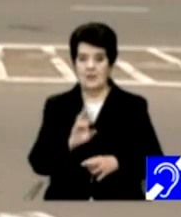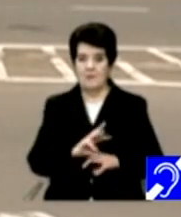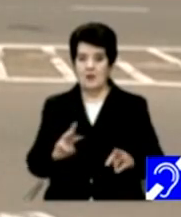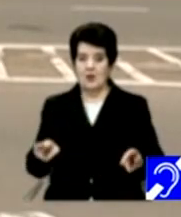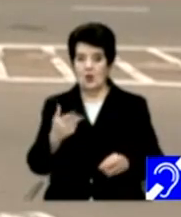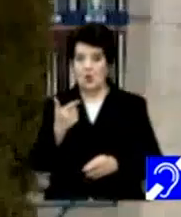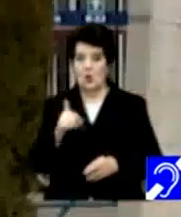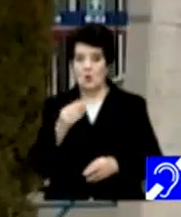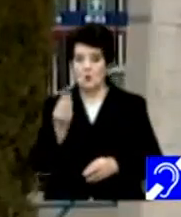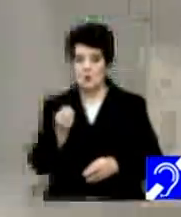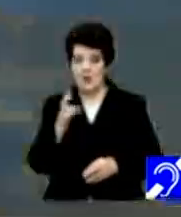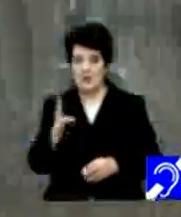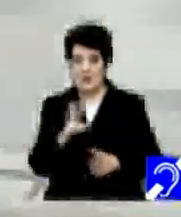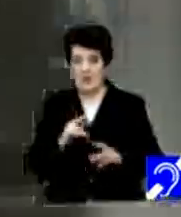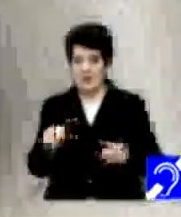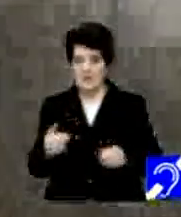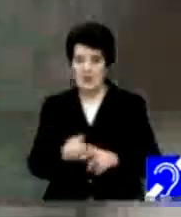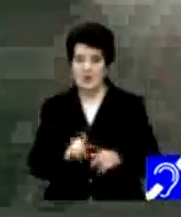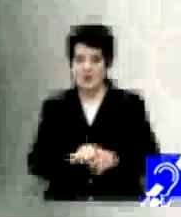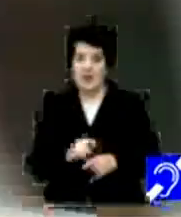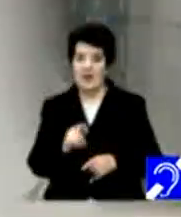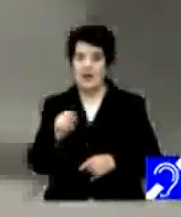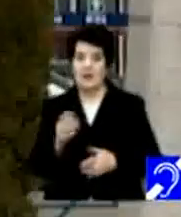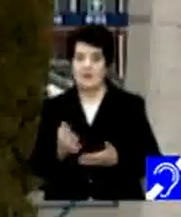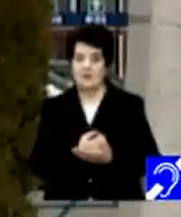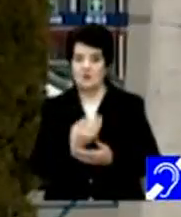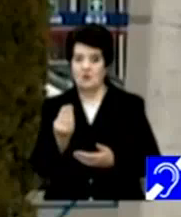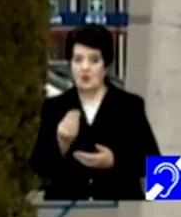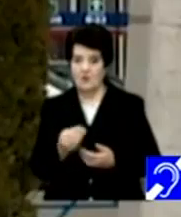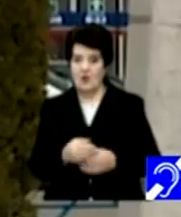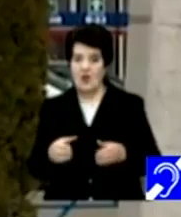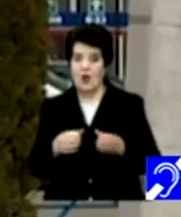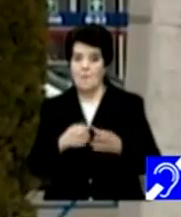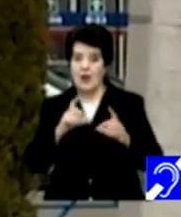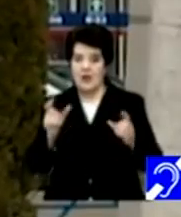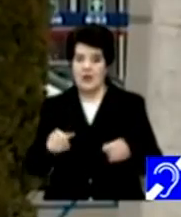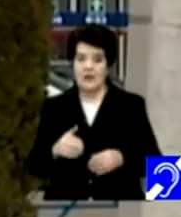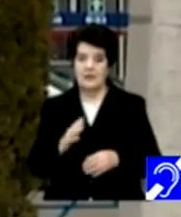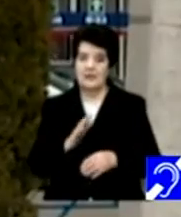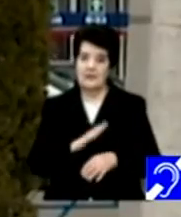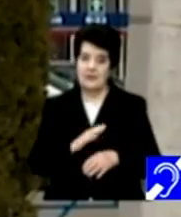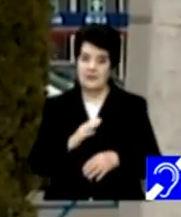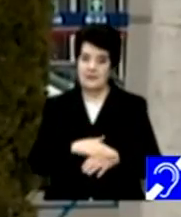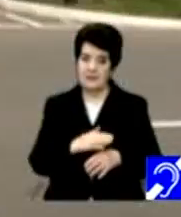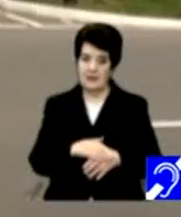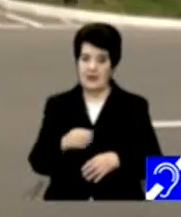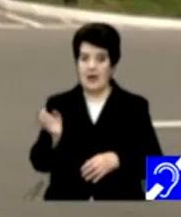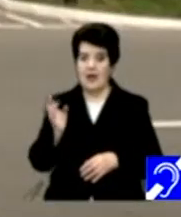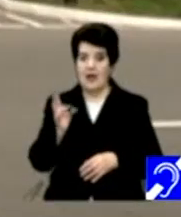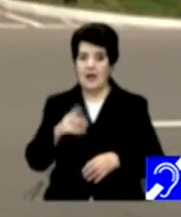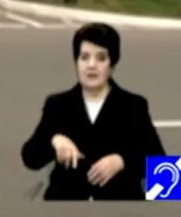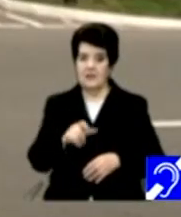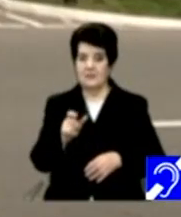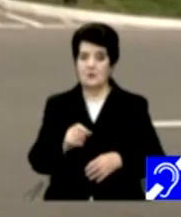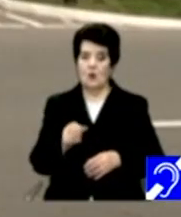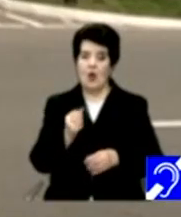Victor Gușan, un apropiat al Kremlinului, care deține și holdingul Sheriff, cea mai mare companie din stânga Nistrului. Sheriff controlează practic principalele